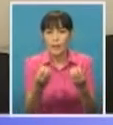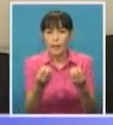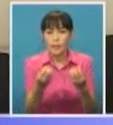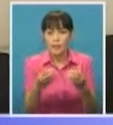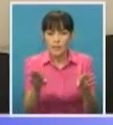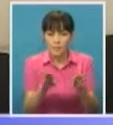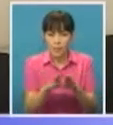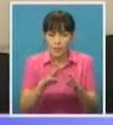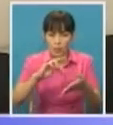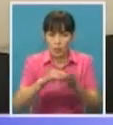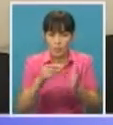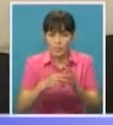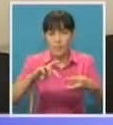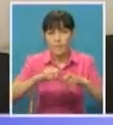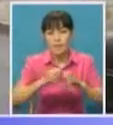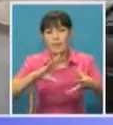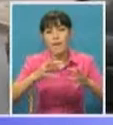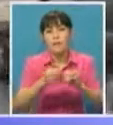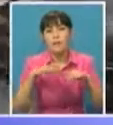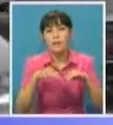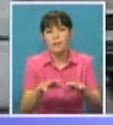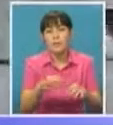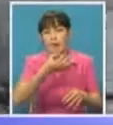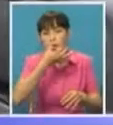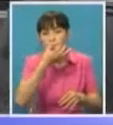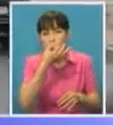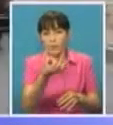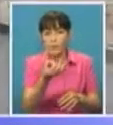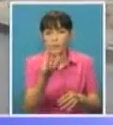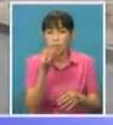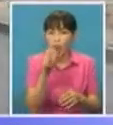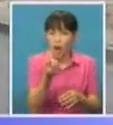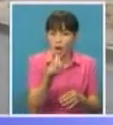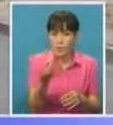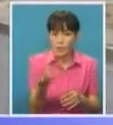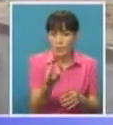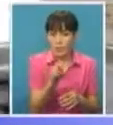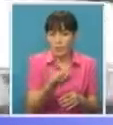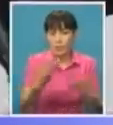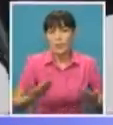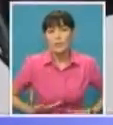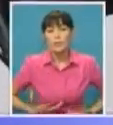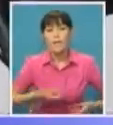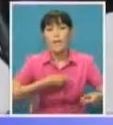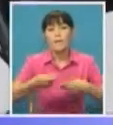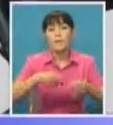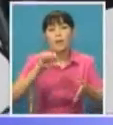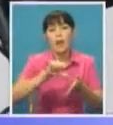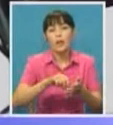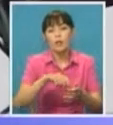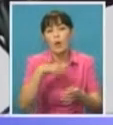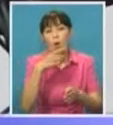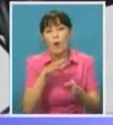кейін жарықтандыру мәселесі. Осы мәселенің бәрі бірге жүреді. Жауаптың шеті қаржыға тіреліп тұр. Жергілікті билік өкілдерінің